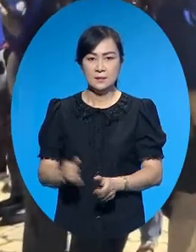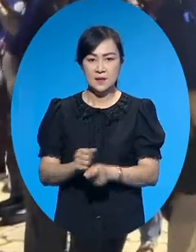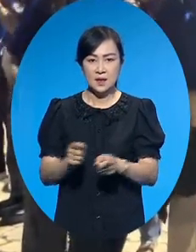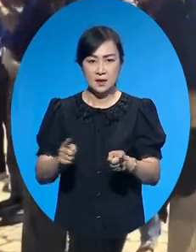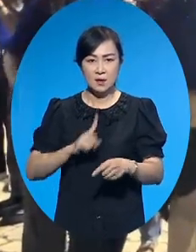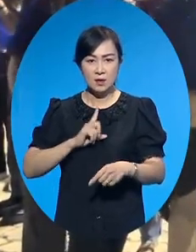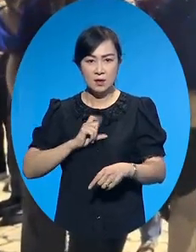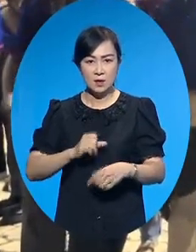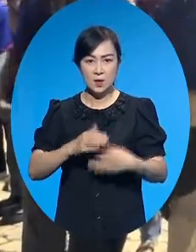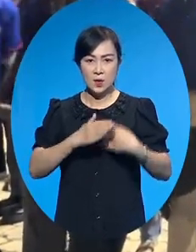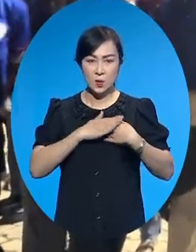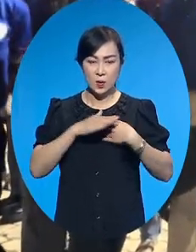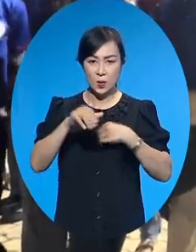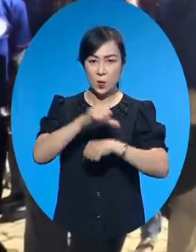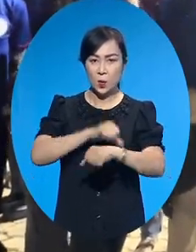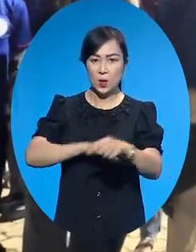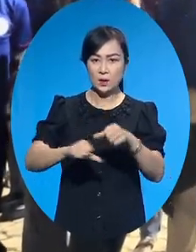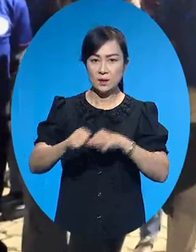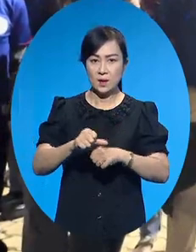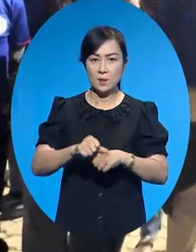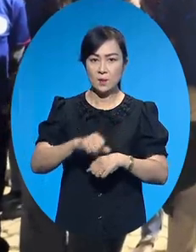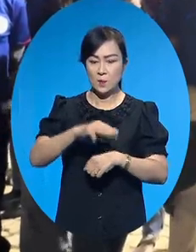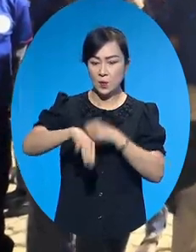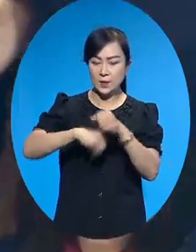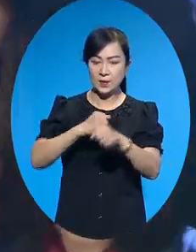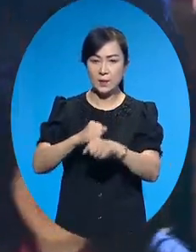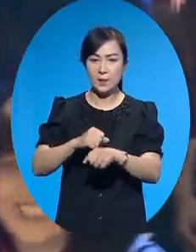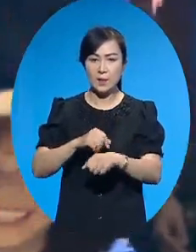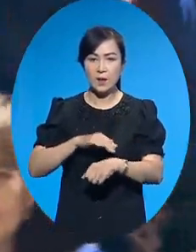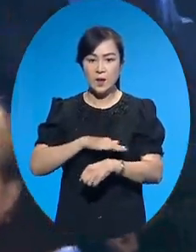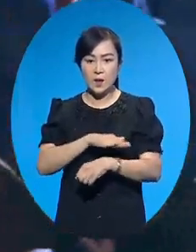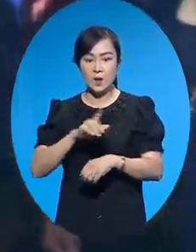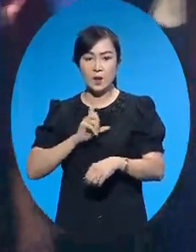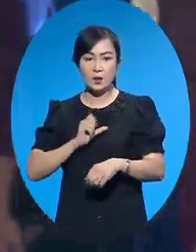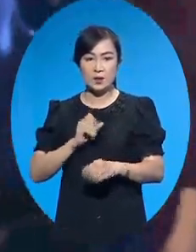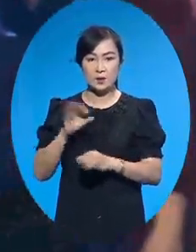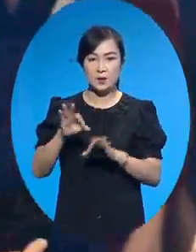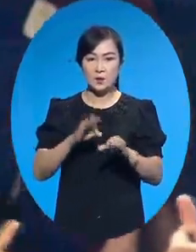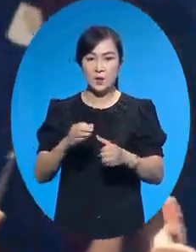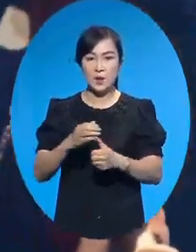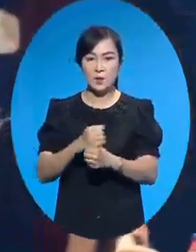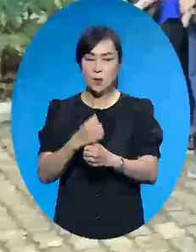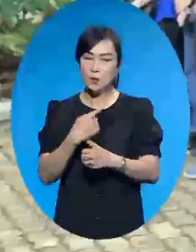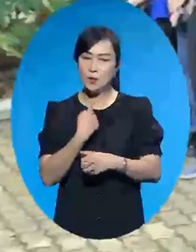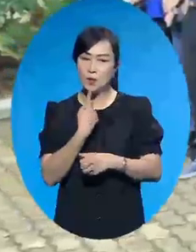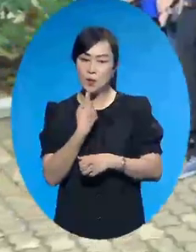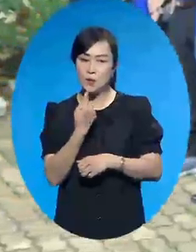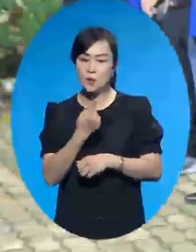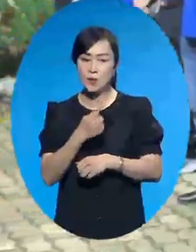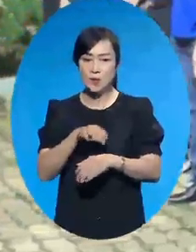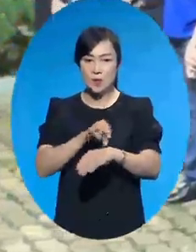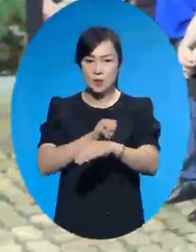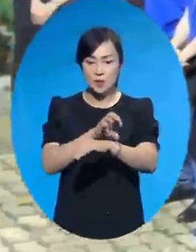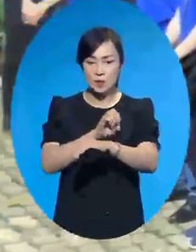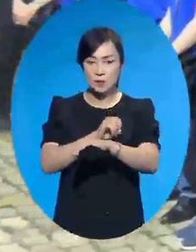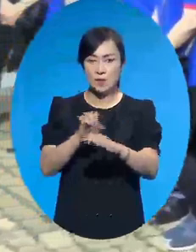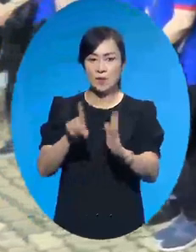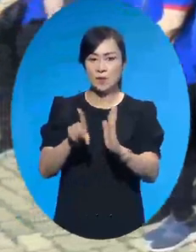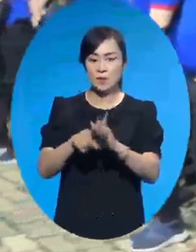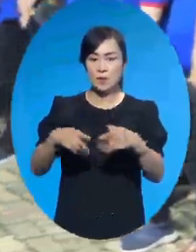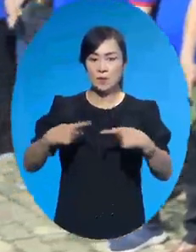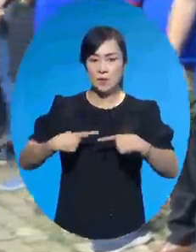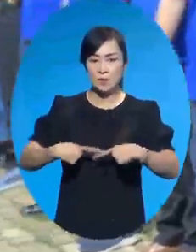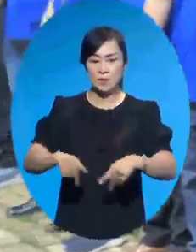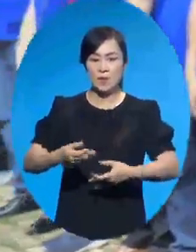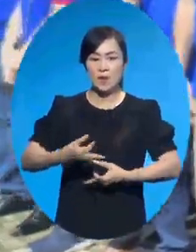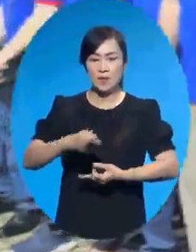Chiến dịch luật sư tình nguyện là hoạt động thiện nguyện hàng năm của Đoàn Luật sư Thành phố Hồ Chí Minh nhằm mục đích tuyên truyền, phổ biến, tư vấn pháp luật miễn phí, kết hợp